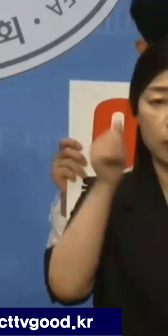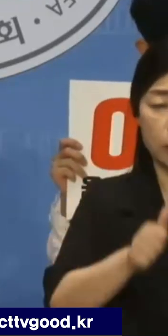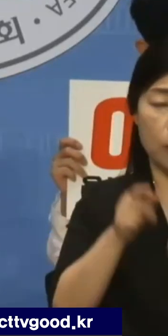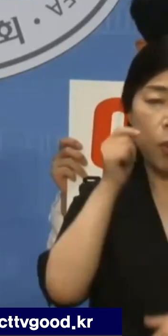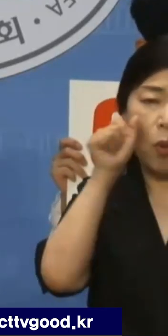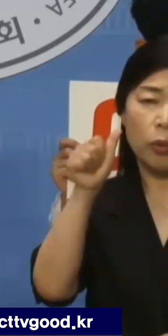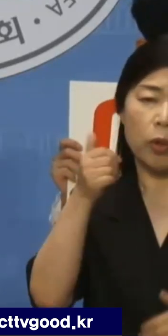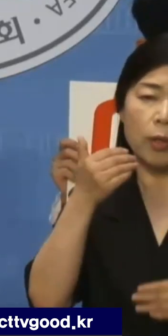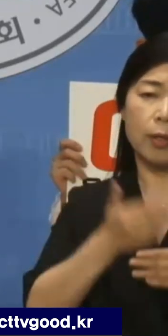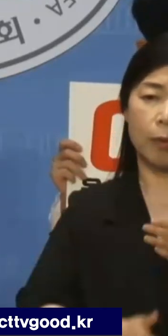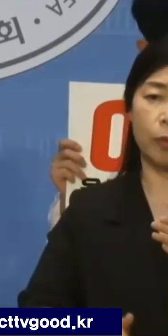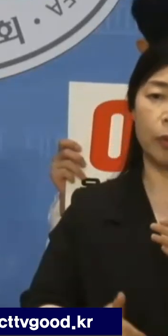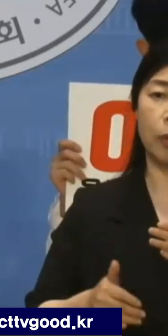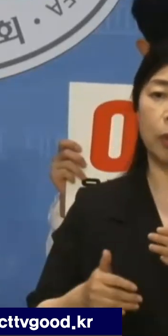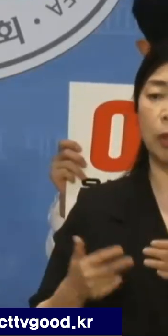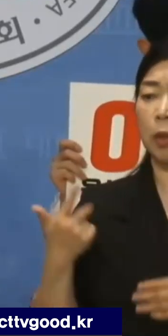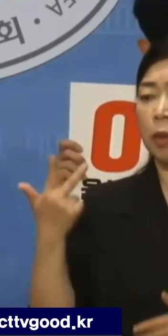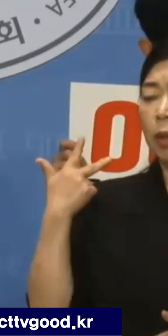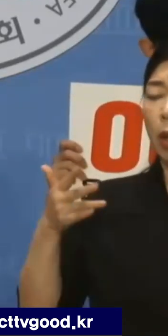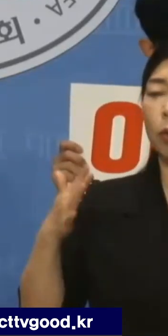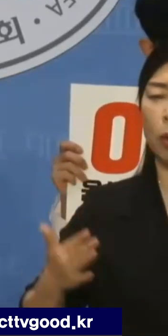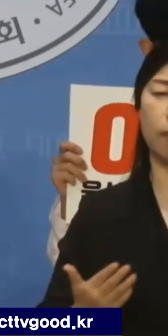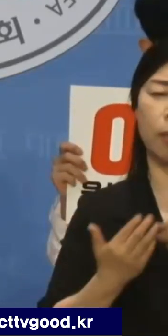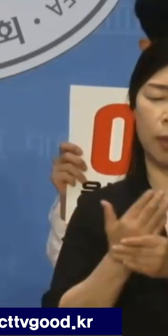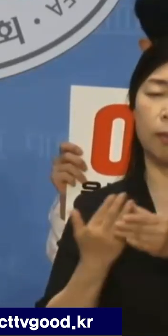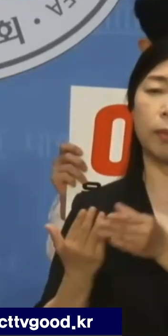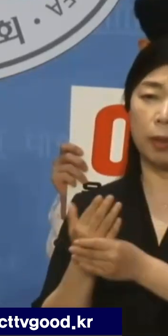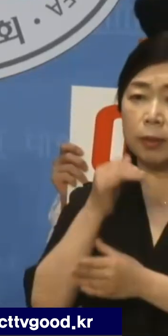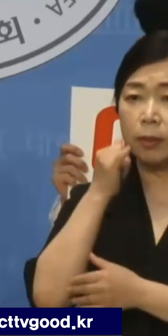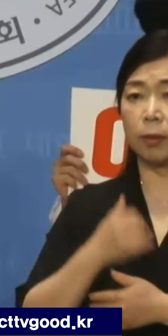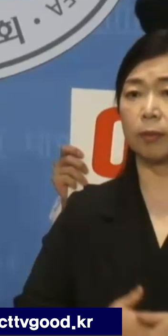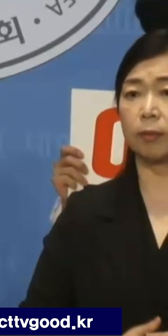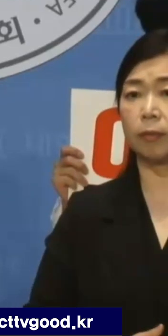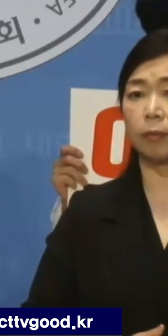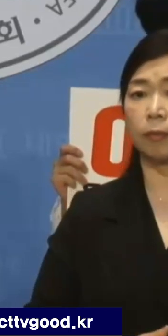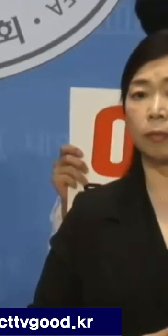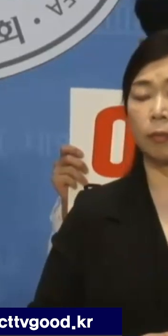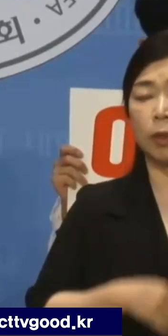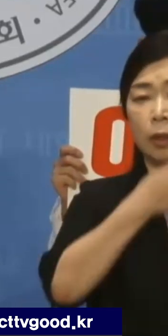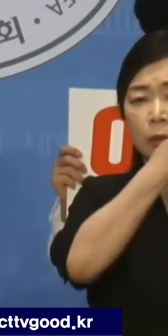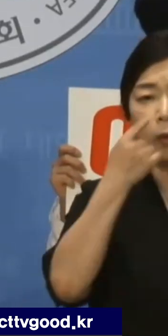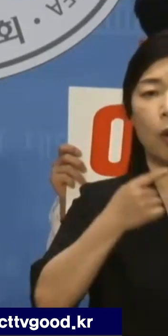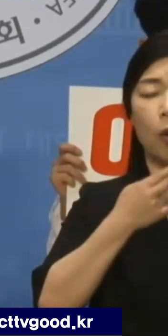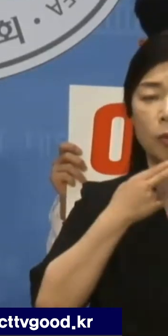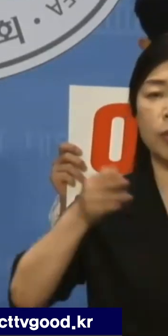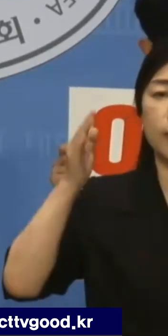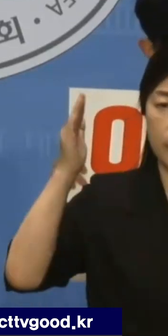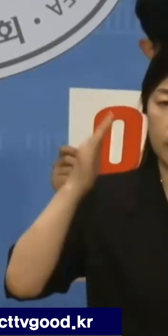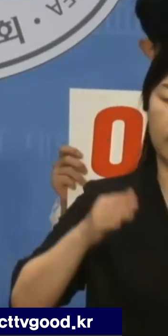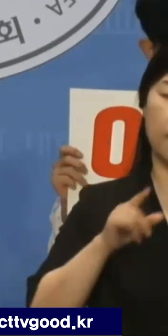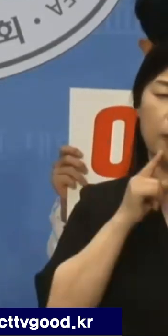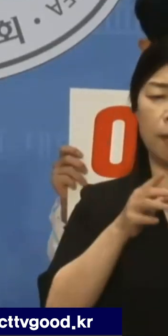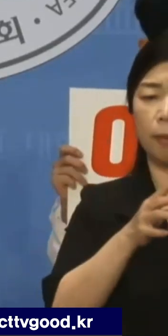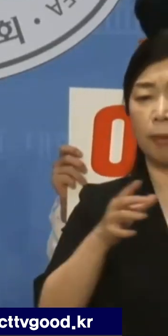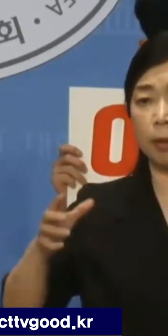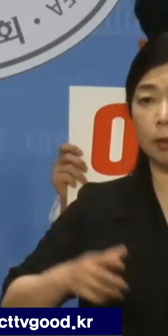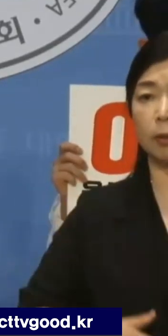남긴 일주일 동안 벌어진 일입니다. 그 과정에는 근거 없는 주장만이